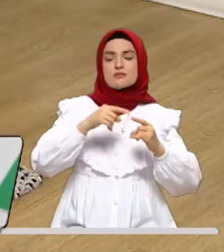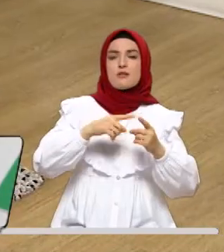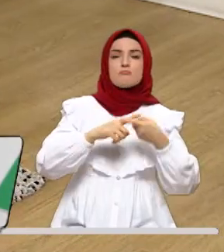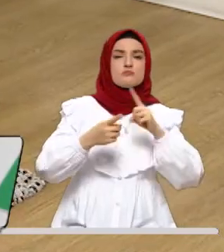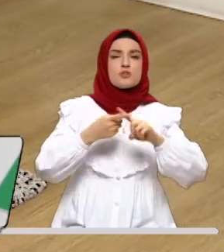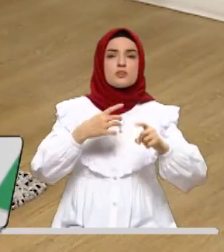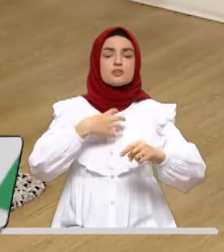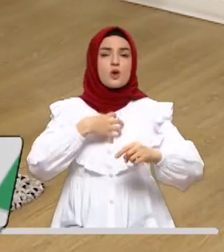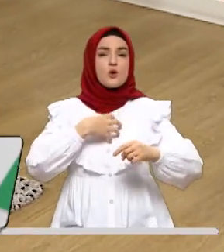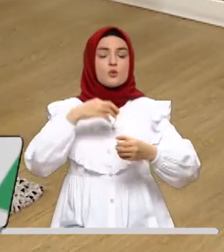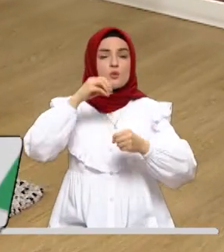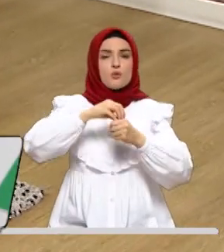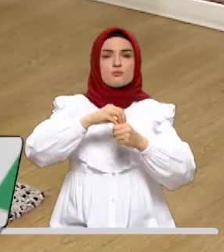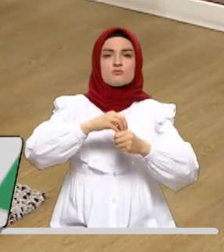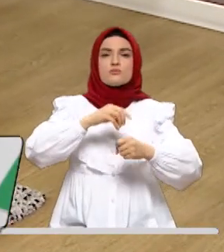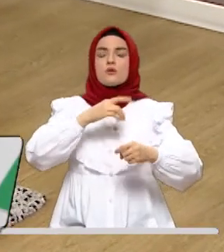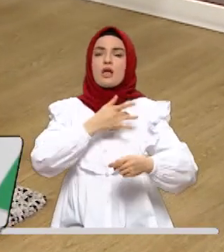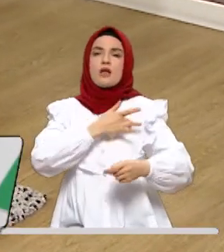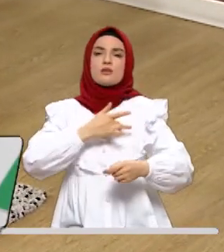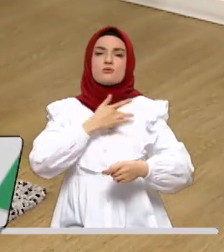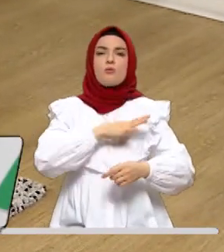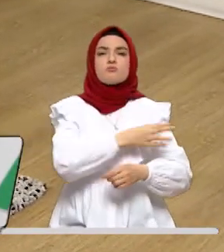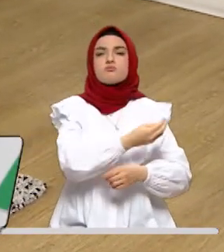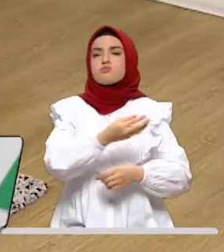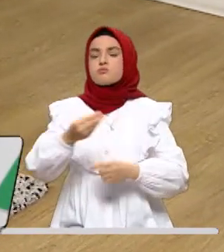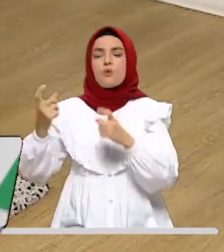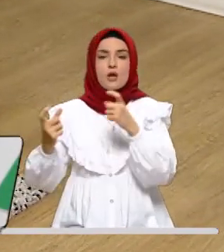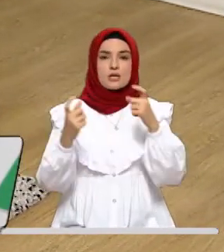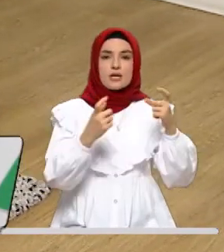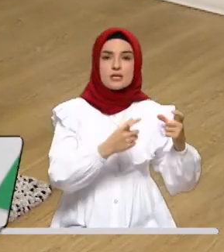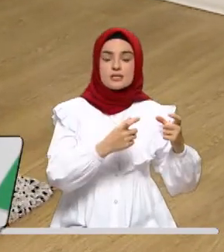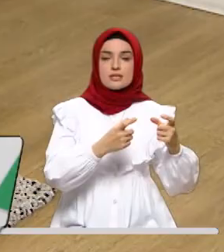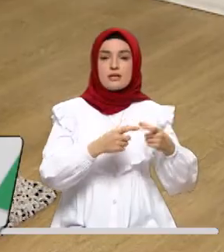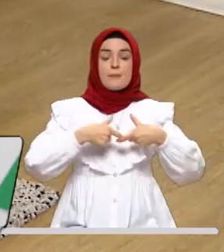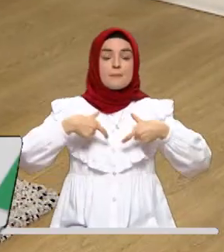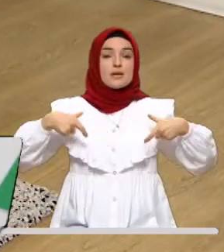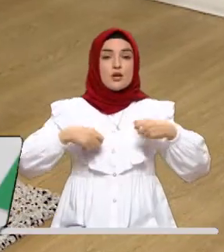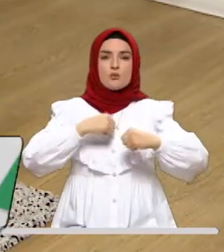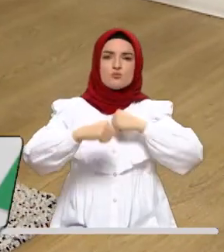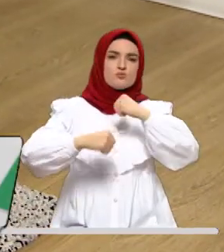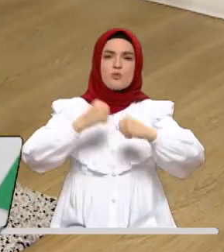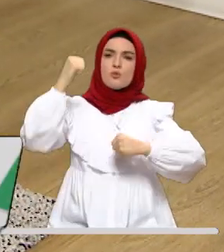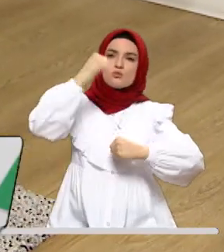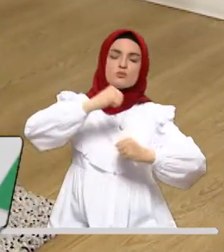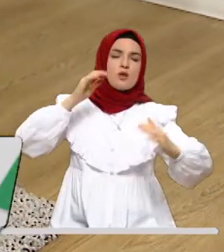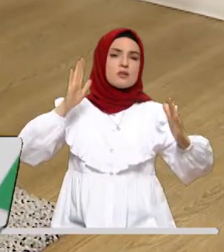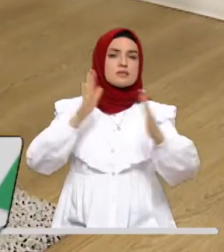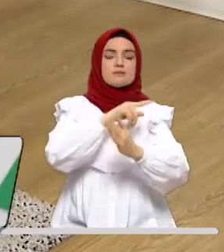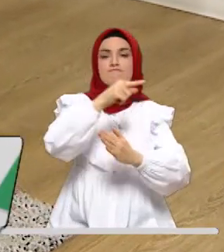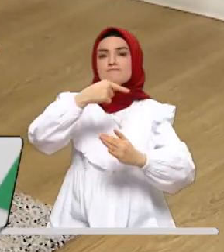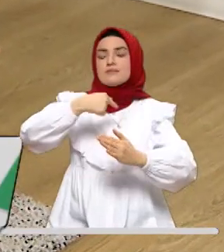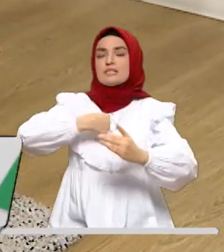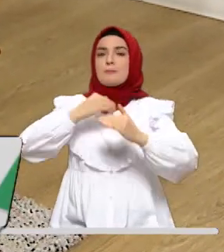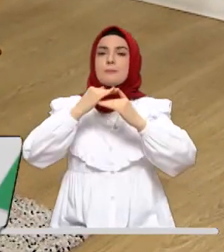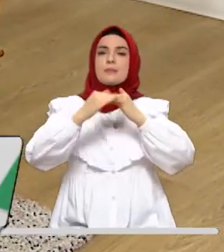Konya'da, Anadolu'nun birçok yerinde milli mücadelenin düşmanlara karşı bizim Necip